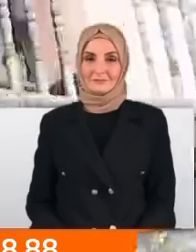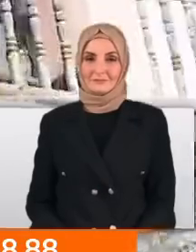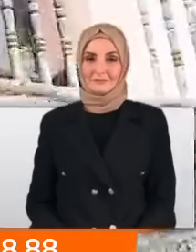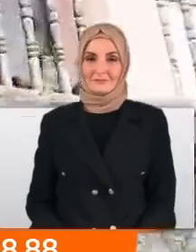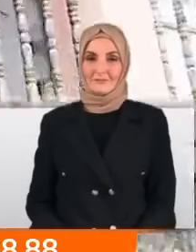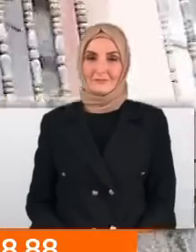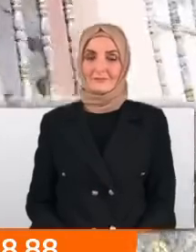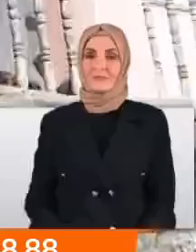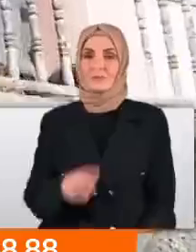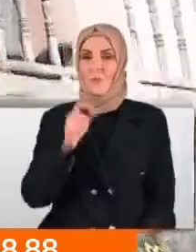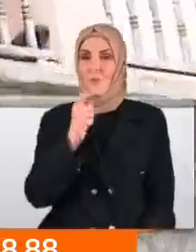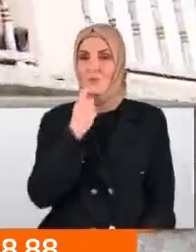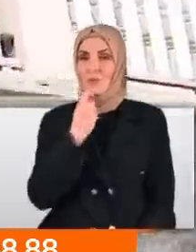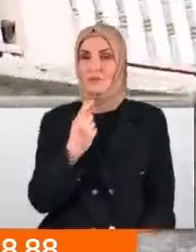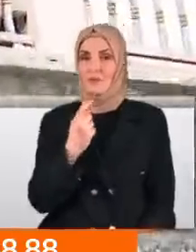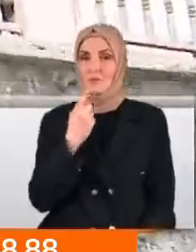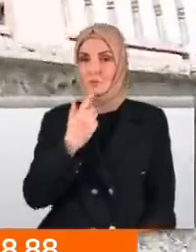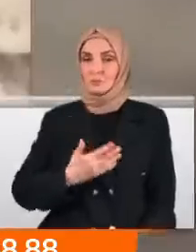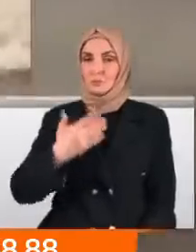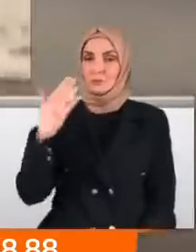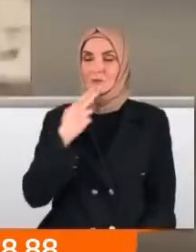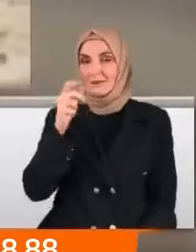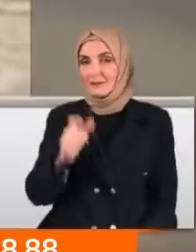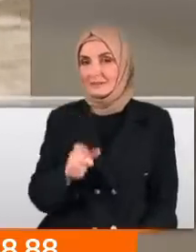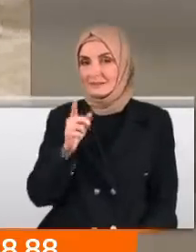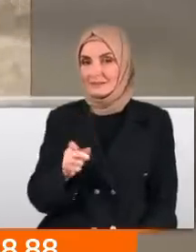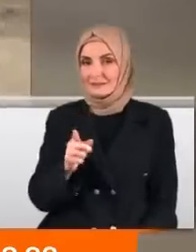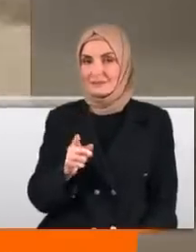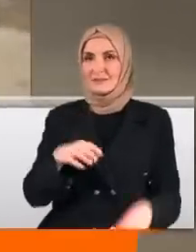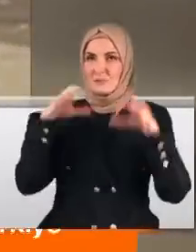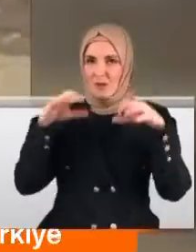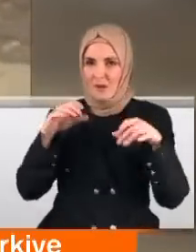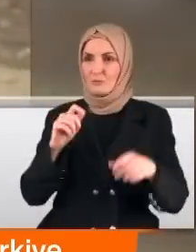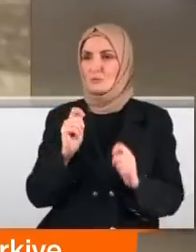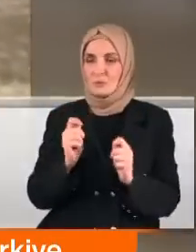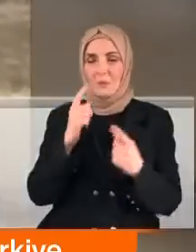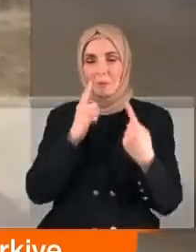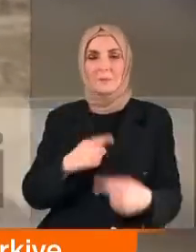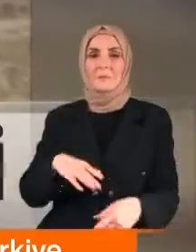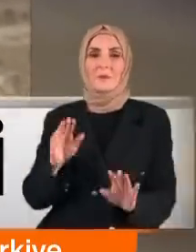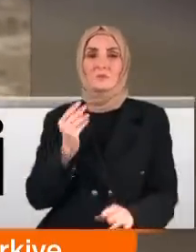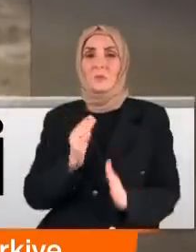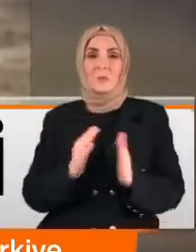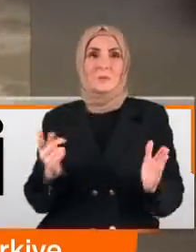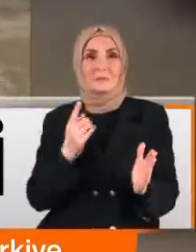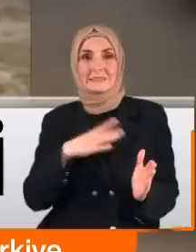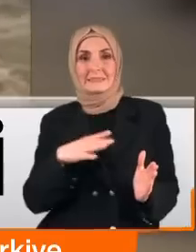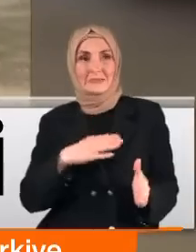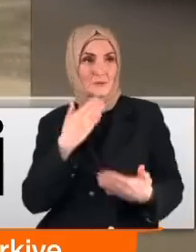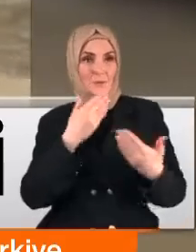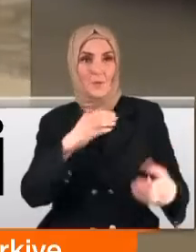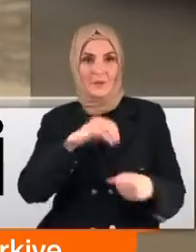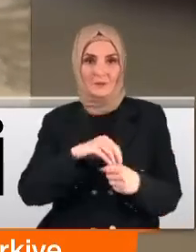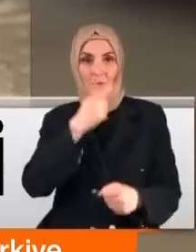Asırlık Çınar, 90 yaşındaki Selim Koç, yağmur çamur demedi, en büyük isteğini söylemek için köyüne gelen seçim